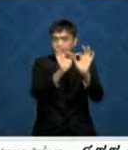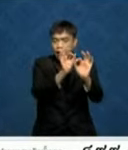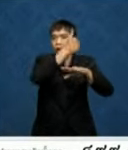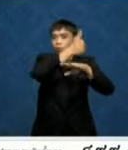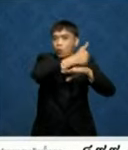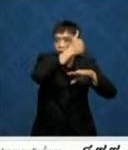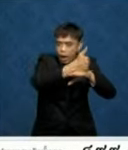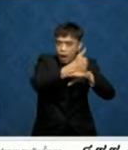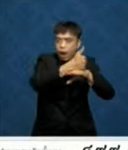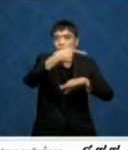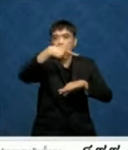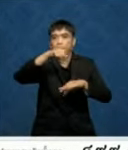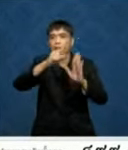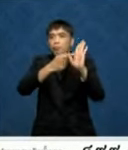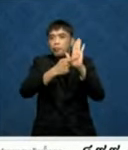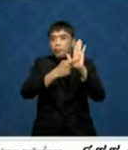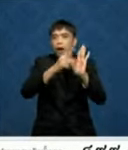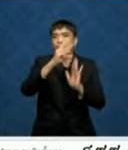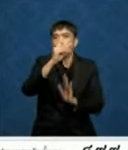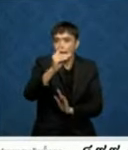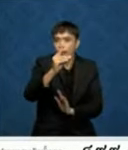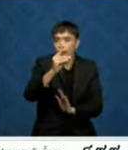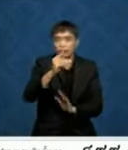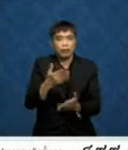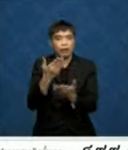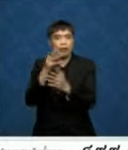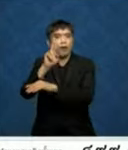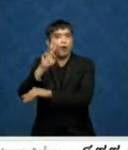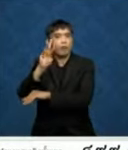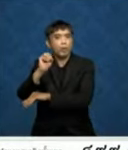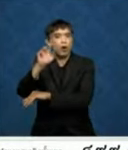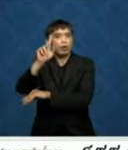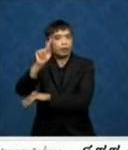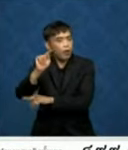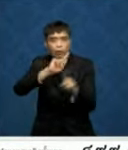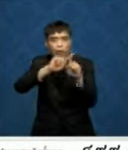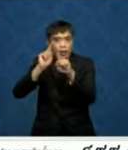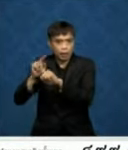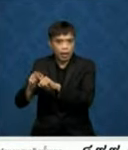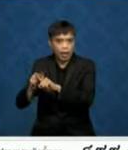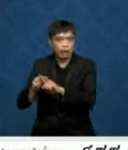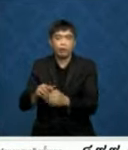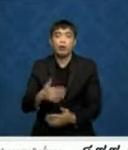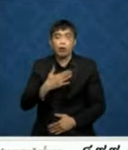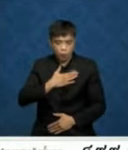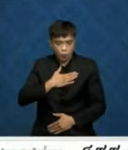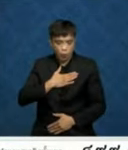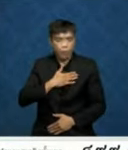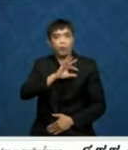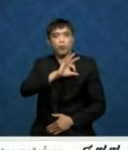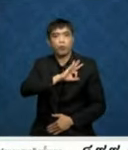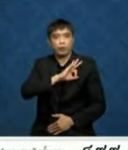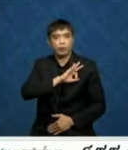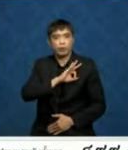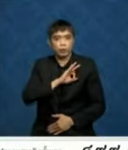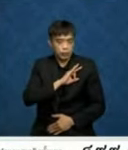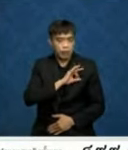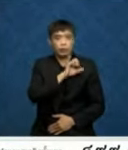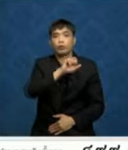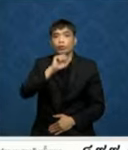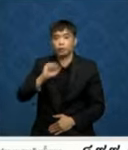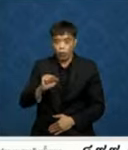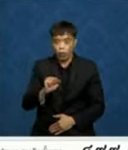สำนักงานเศรษฐกิจการคลังในการแถลงข่าวก็เป็นระดับรัฐมนตรีสรุปผมในฐานะสมาชิกสภาผู้แทนราษฎรแห่งนี้รวมถึงกรรมธิ